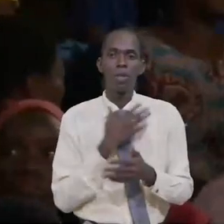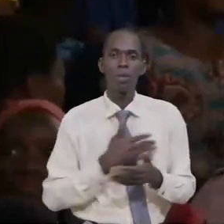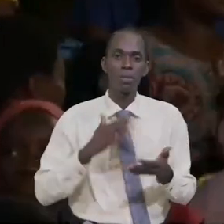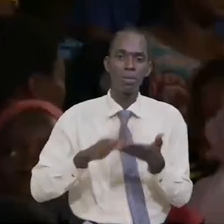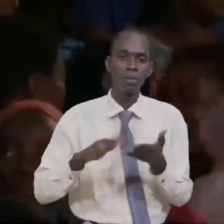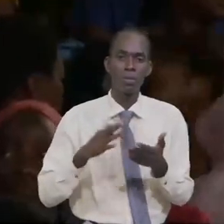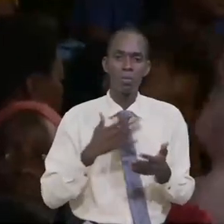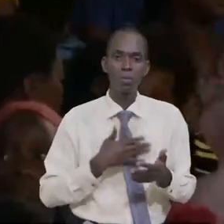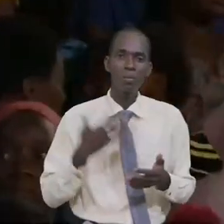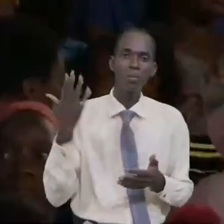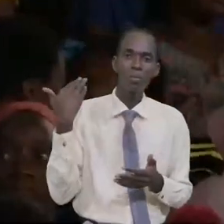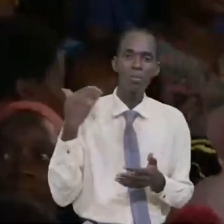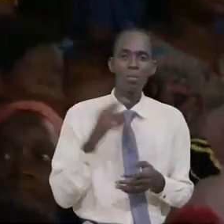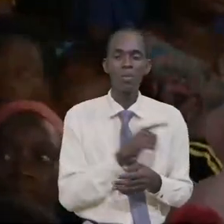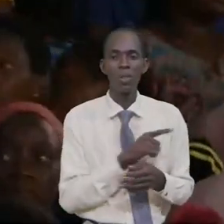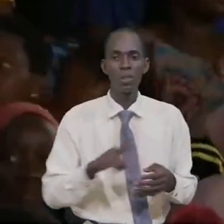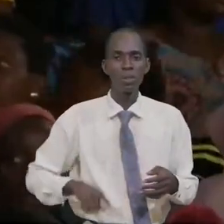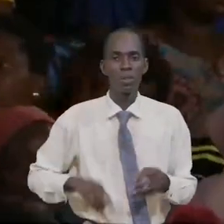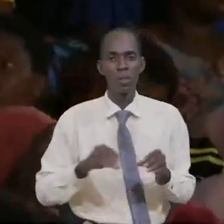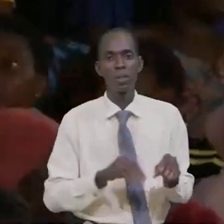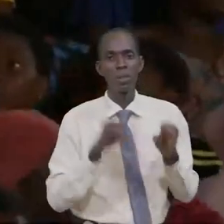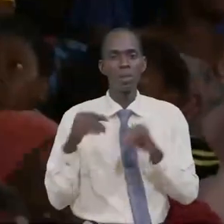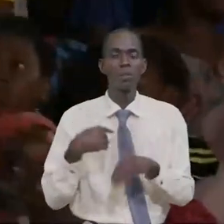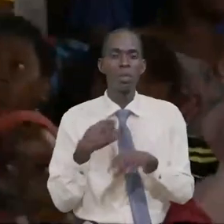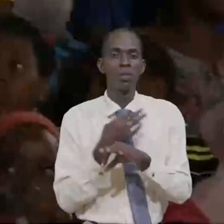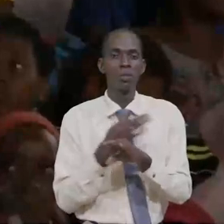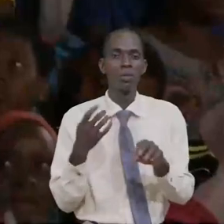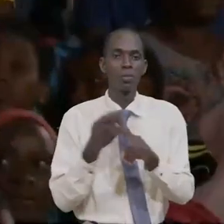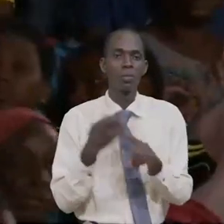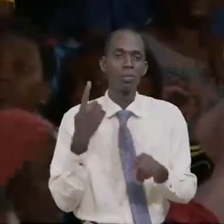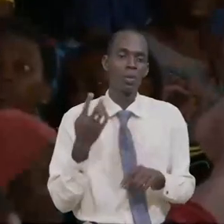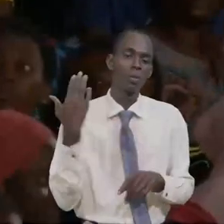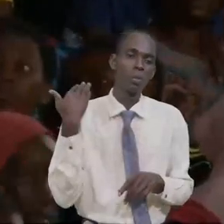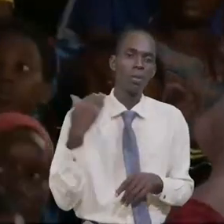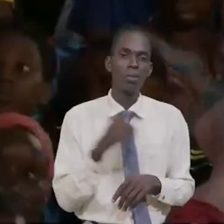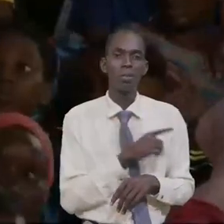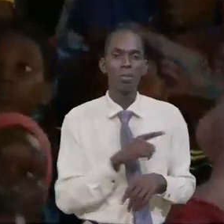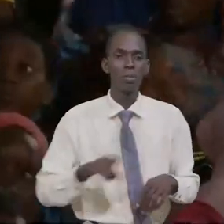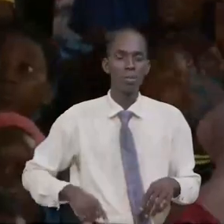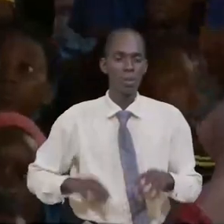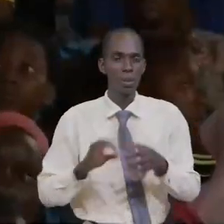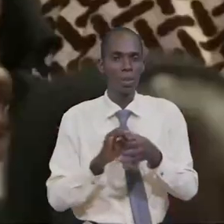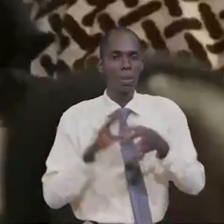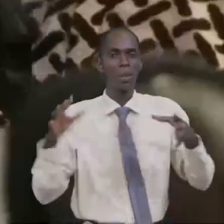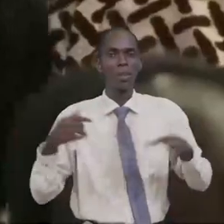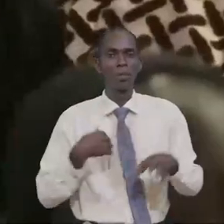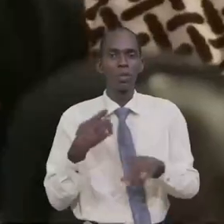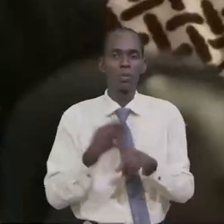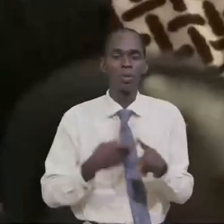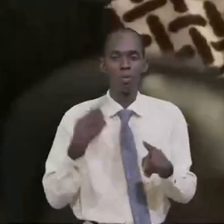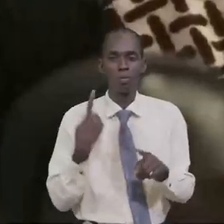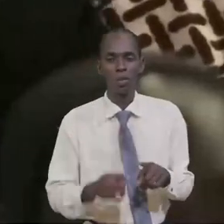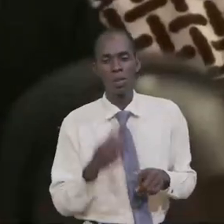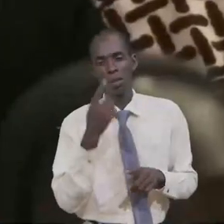Seigneur affranchi moi du passé Seigneur libère-moi de la médiocrité et